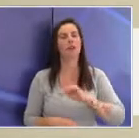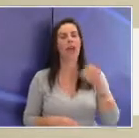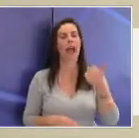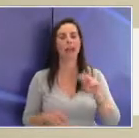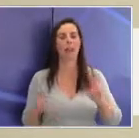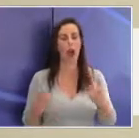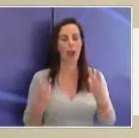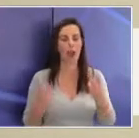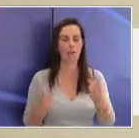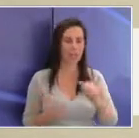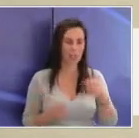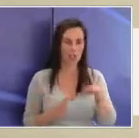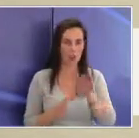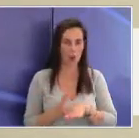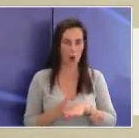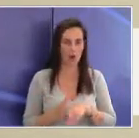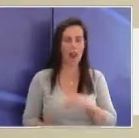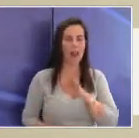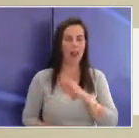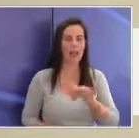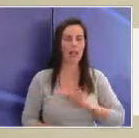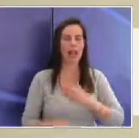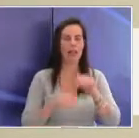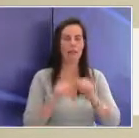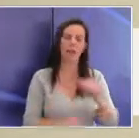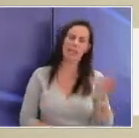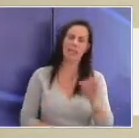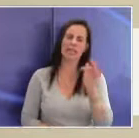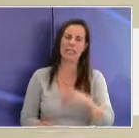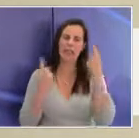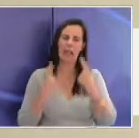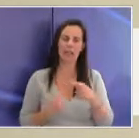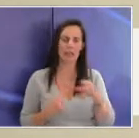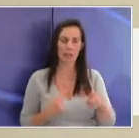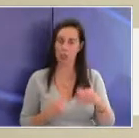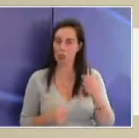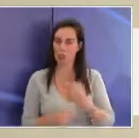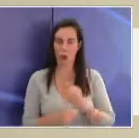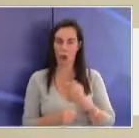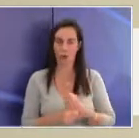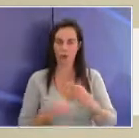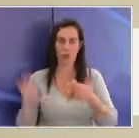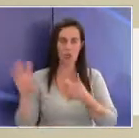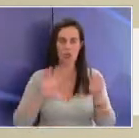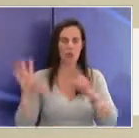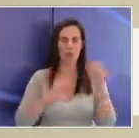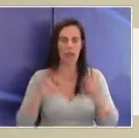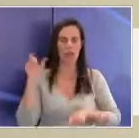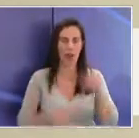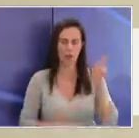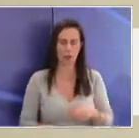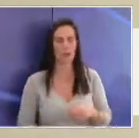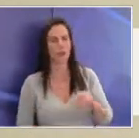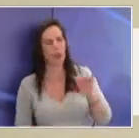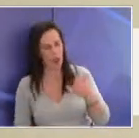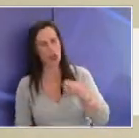קלה וזולה לקצור קולות, זה להסית נגד חרדים. זה עובד אצל מגזר של 600-700 אלף איש. לא,